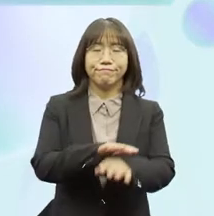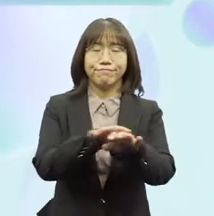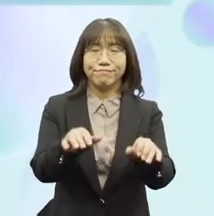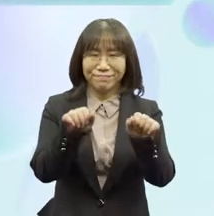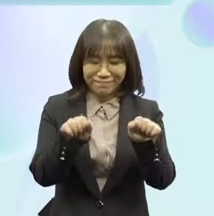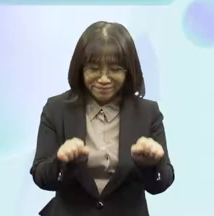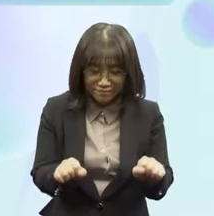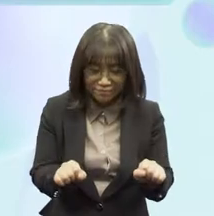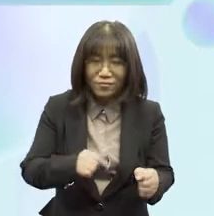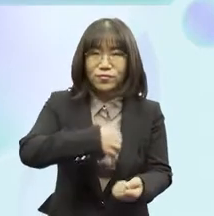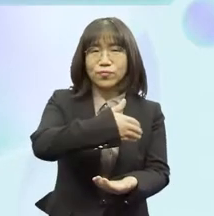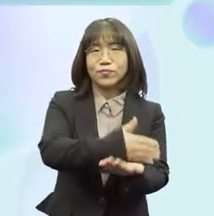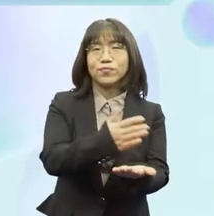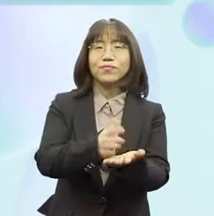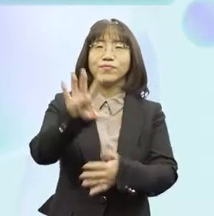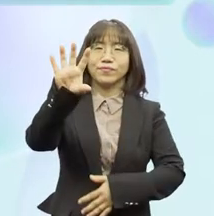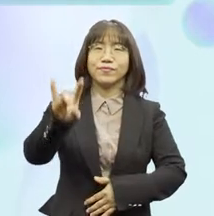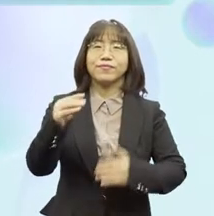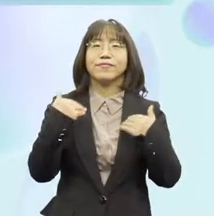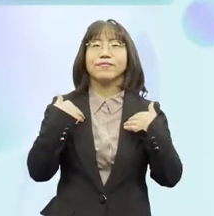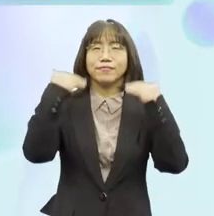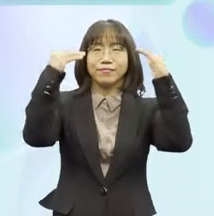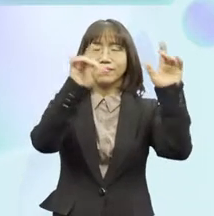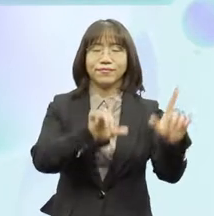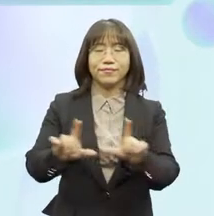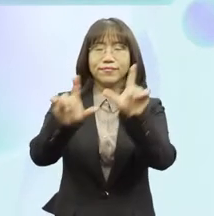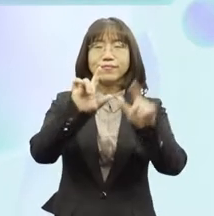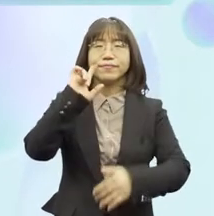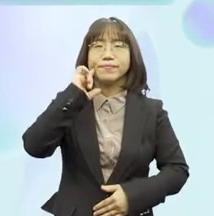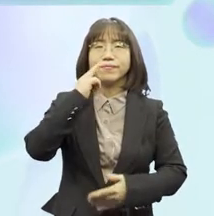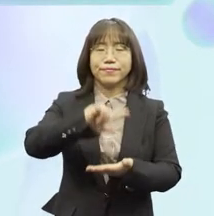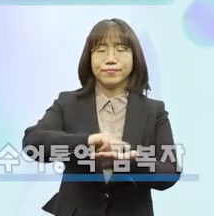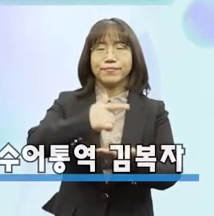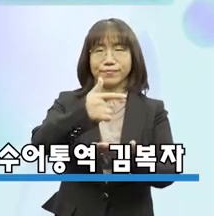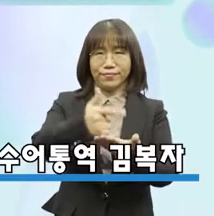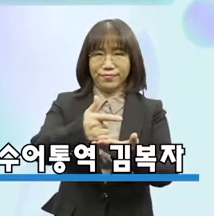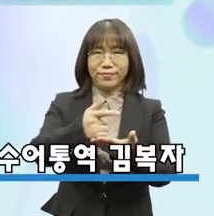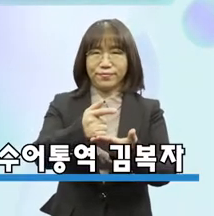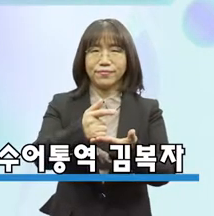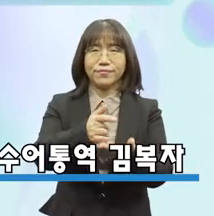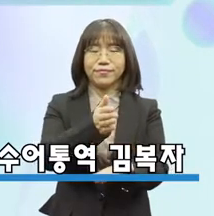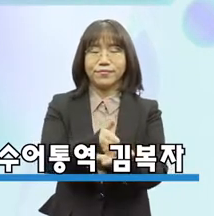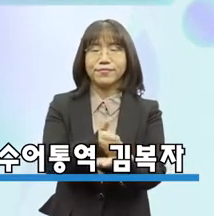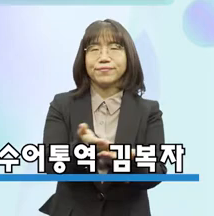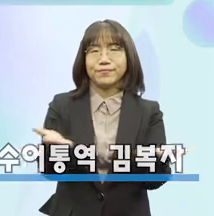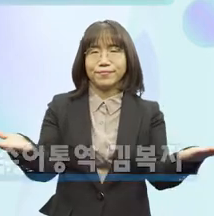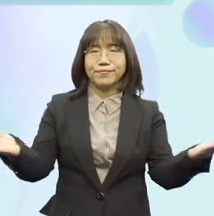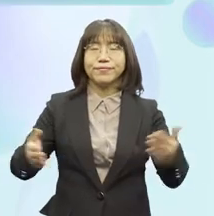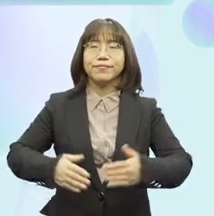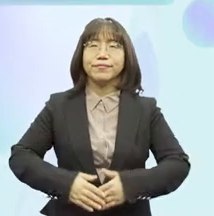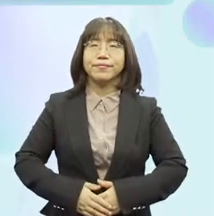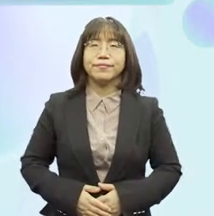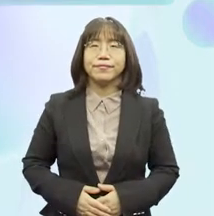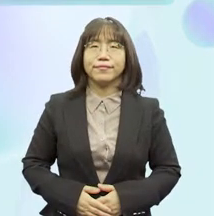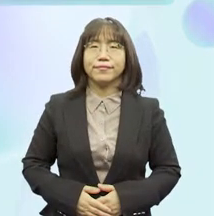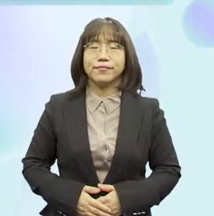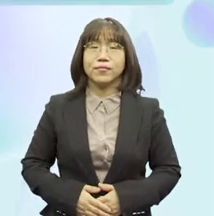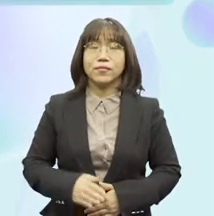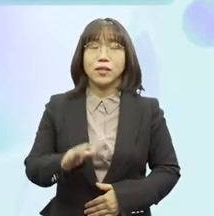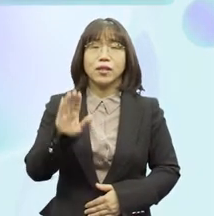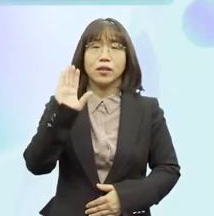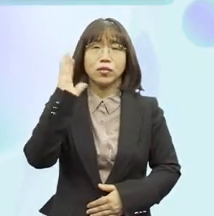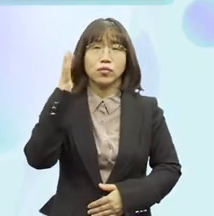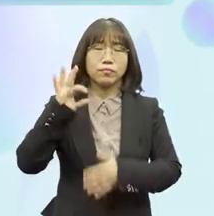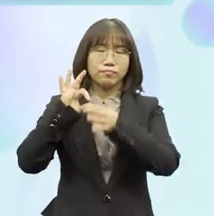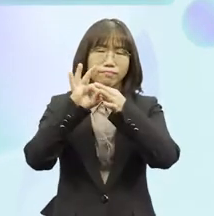안녕하십니까 조화로운 성장 삶이 아름다운 강서 아이 강서 tv 안미정 입니다 연 1천여